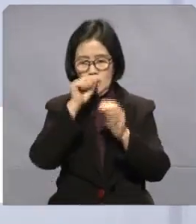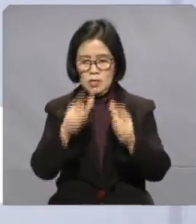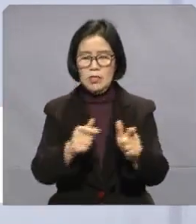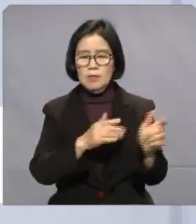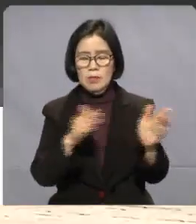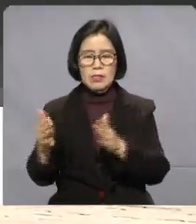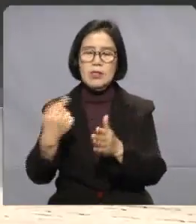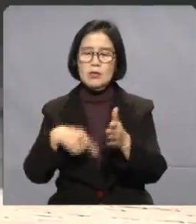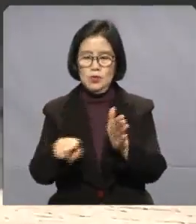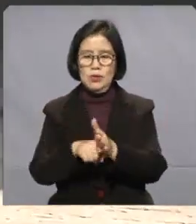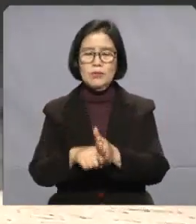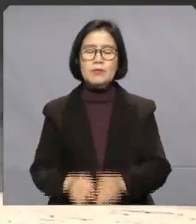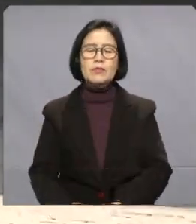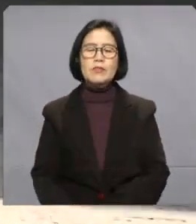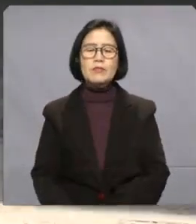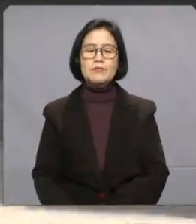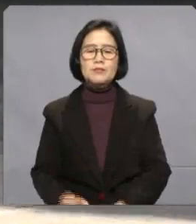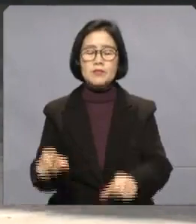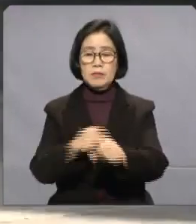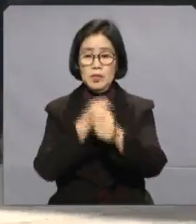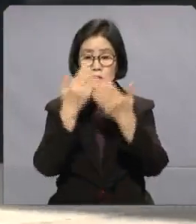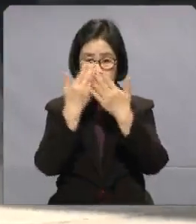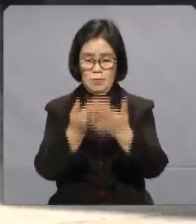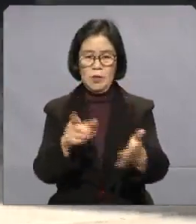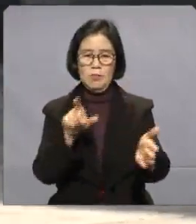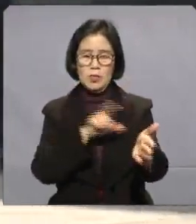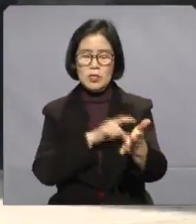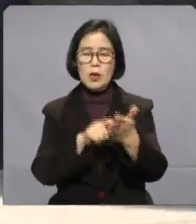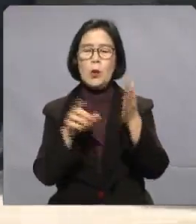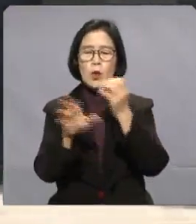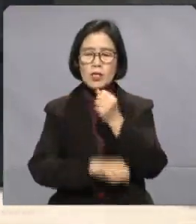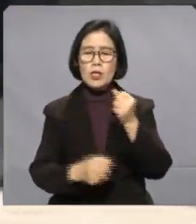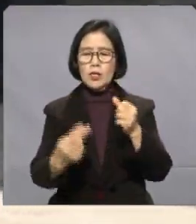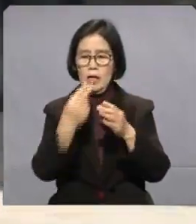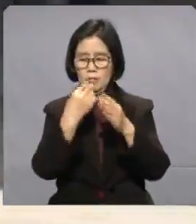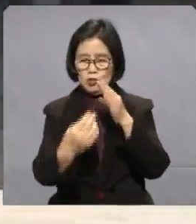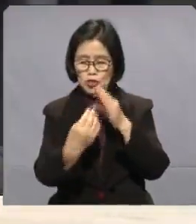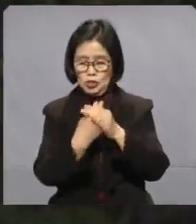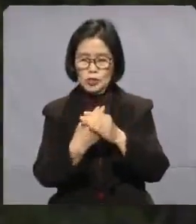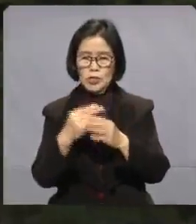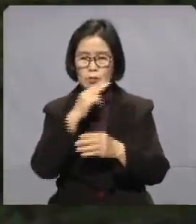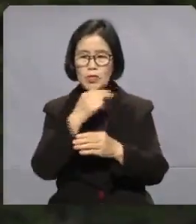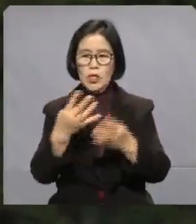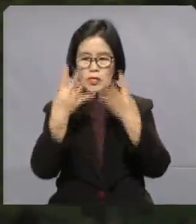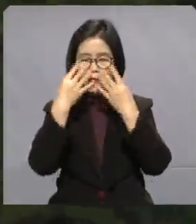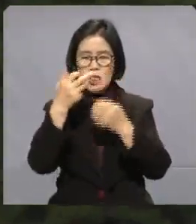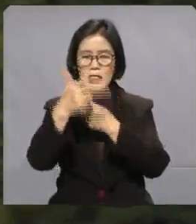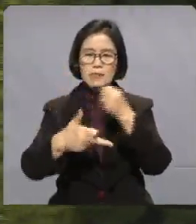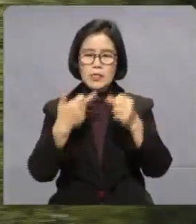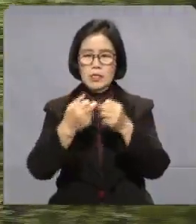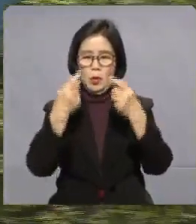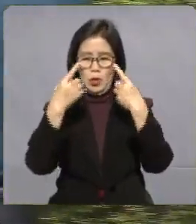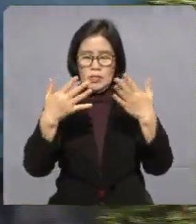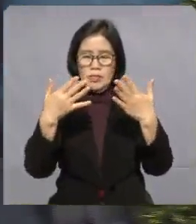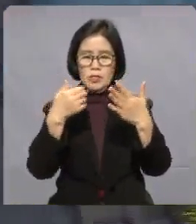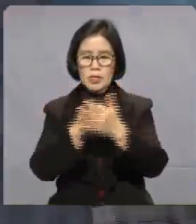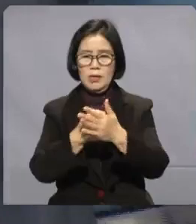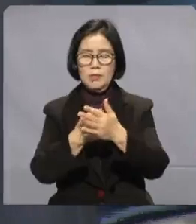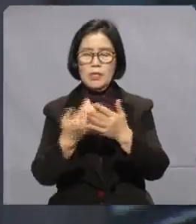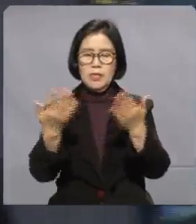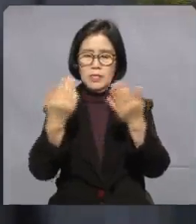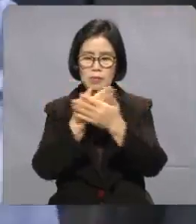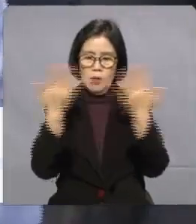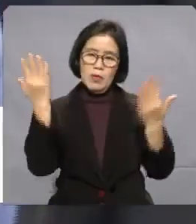마련하고자 하였습니다. 특사 명단에는 횡령, 뇌물 등의 혐의로 징역 17년형이 확정된 이명박 전